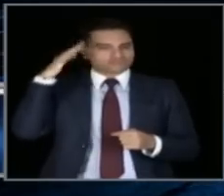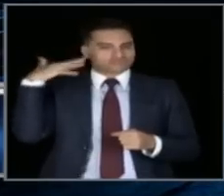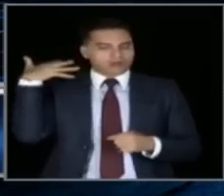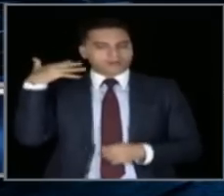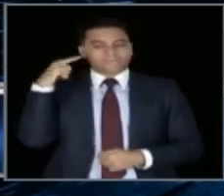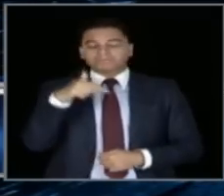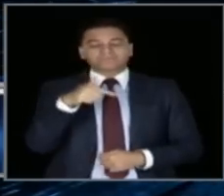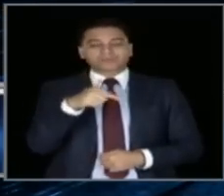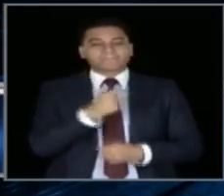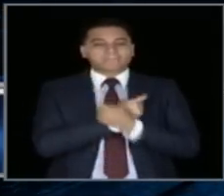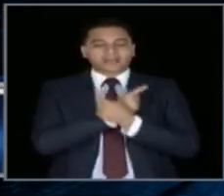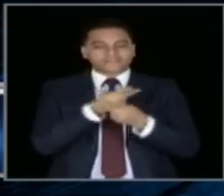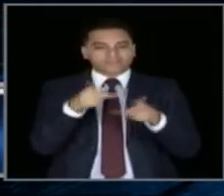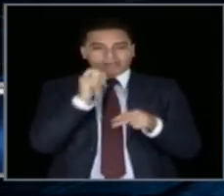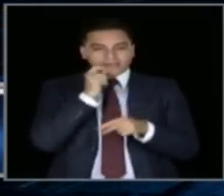بص بقى، المتحف ده تأسس